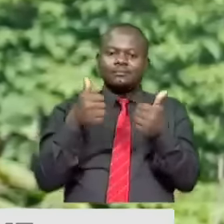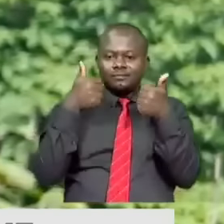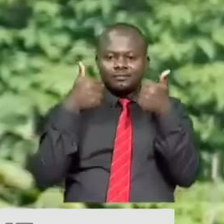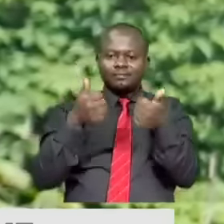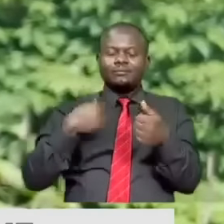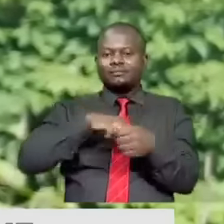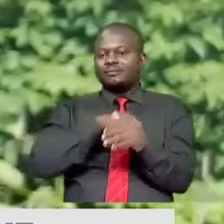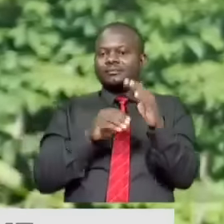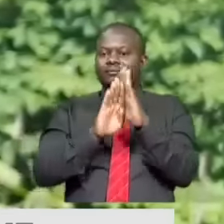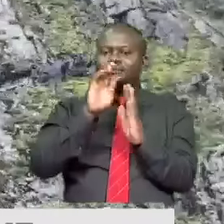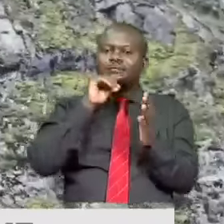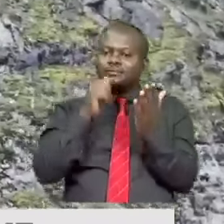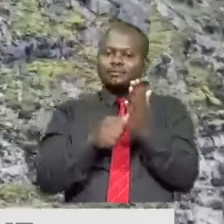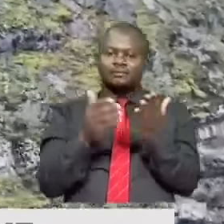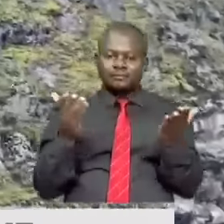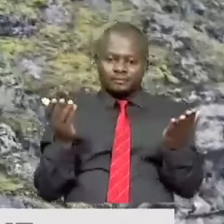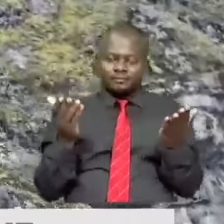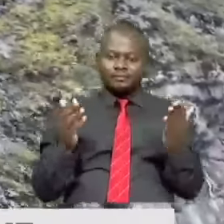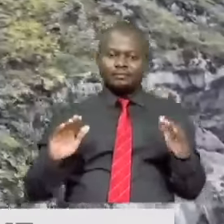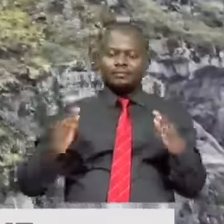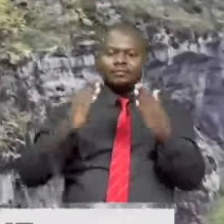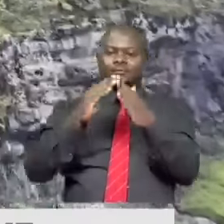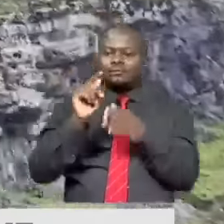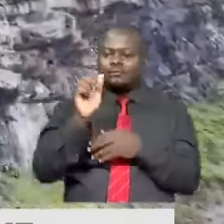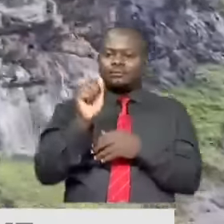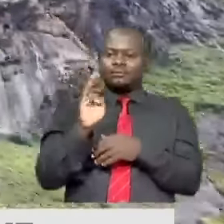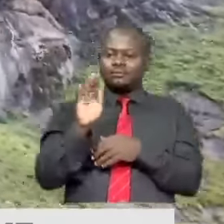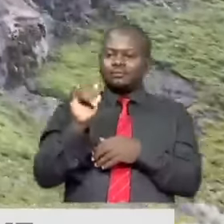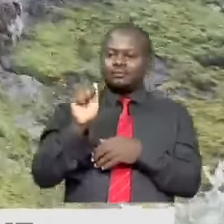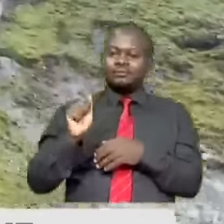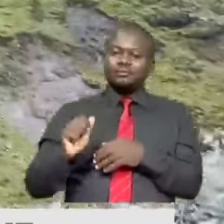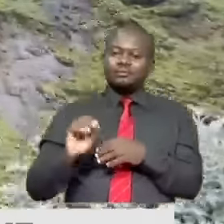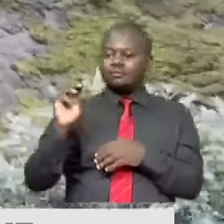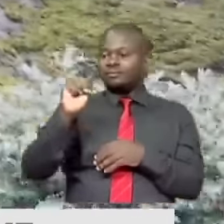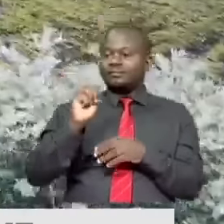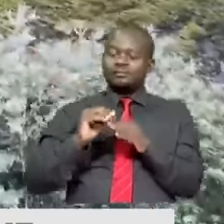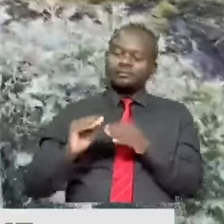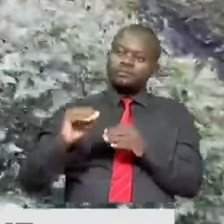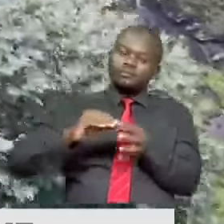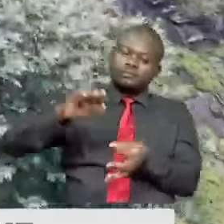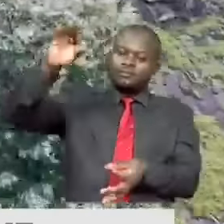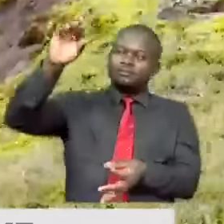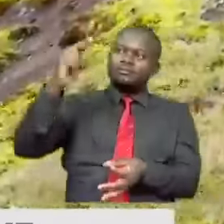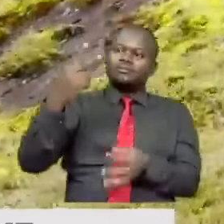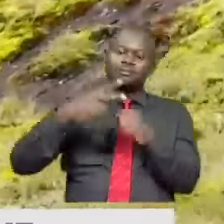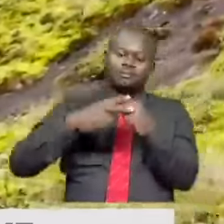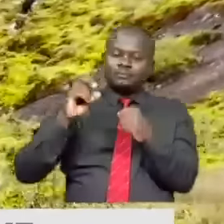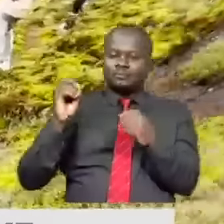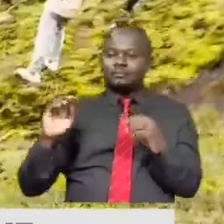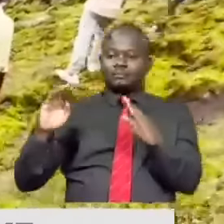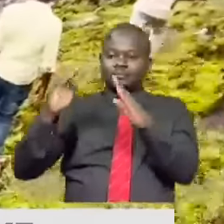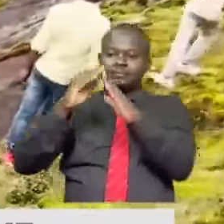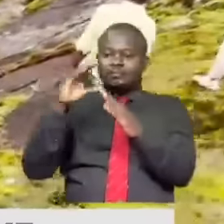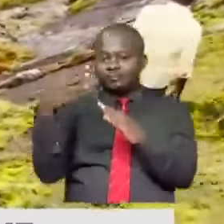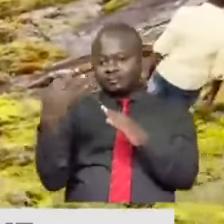mu iterambere rwose, nta kibazo. Umusozi wa Kabuye uri ku butumburuke bwa metero 2,700. Ni umusozi wa